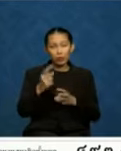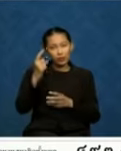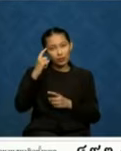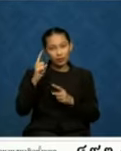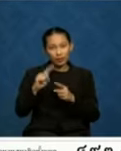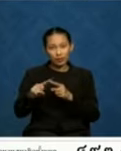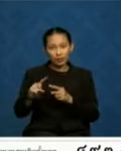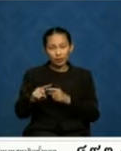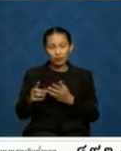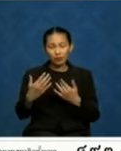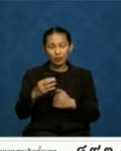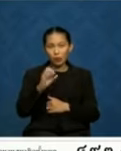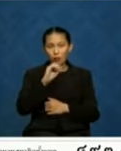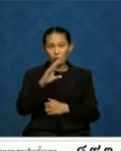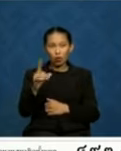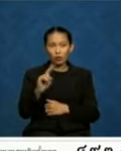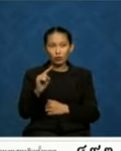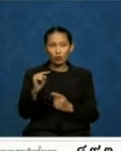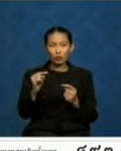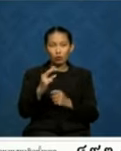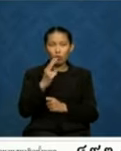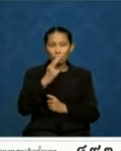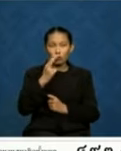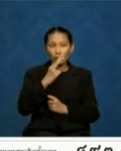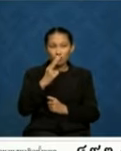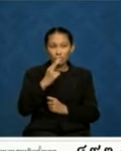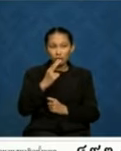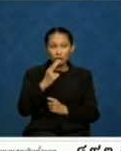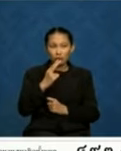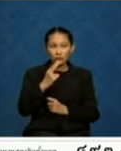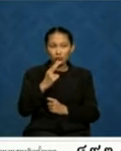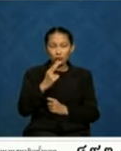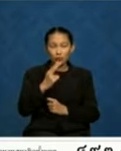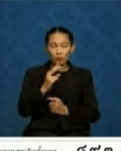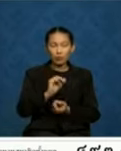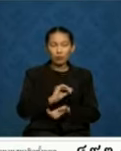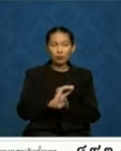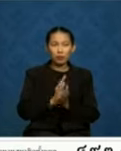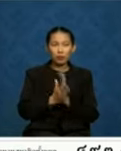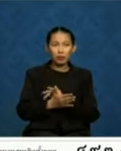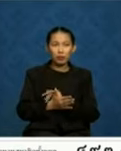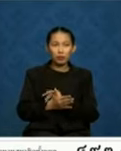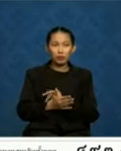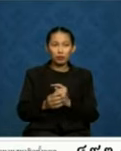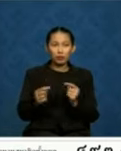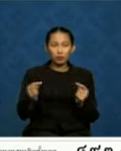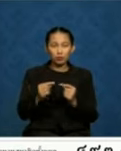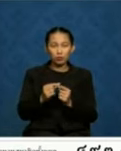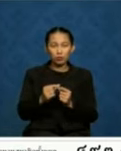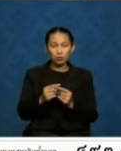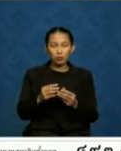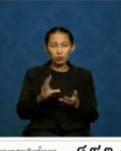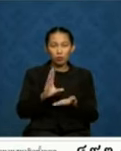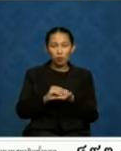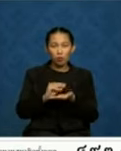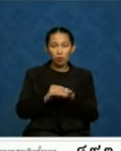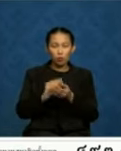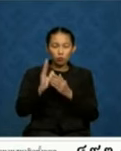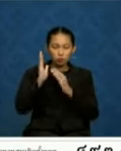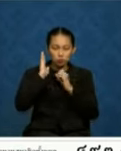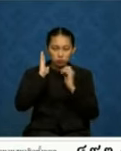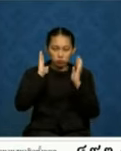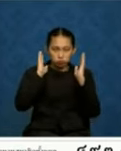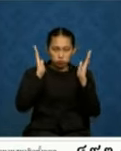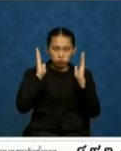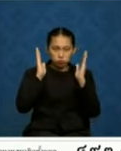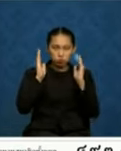าการบริโภคบุหรี่สามารถที่จะปรับโดยการให้ข้อมูลประชาสัมพันธ์ให้ประชา